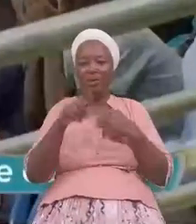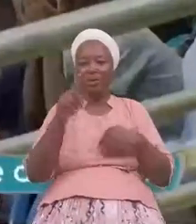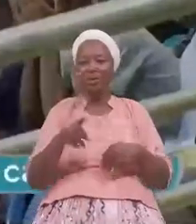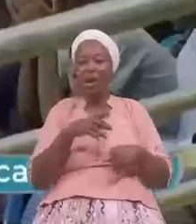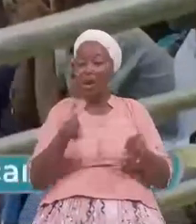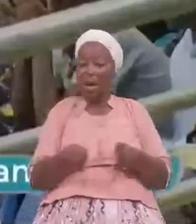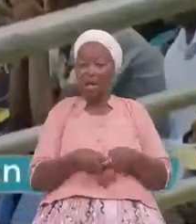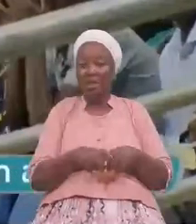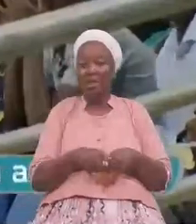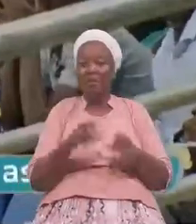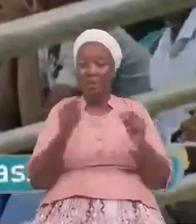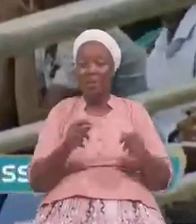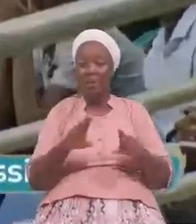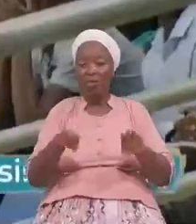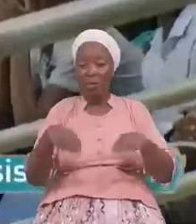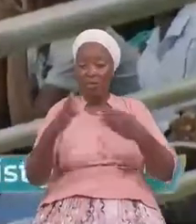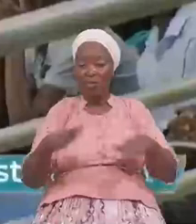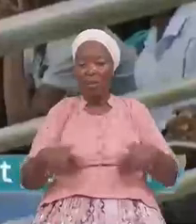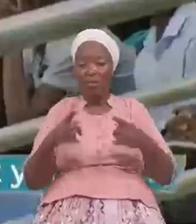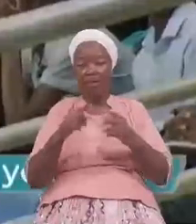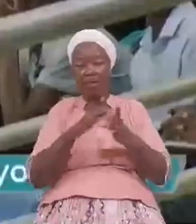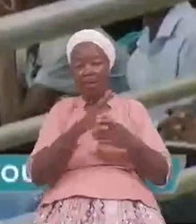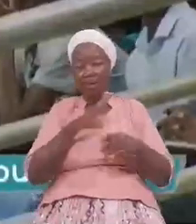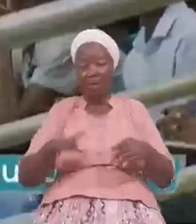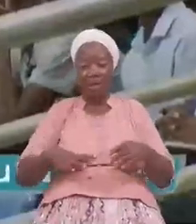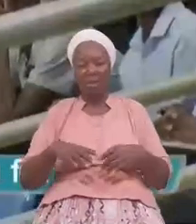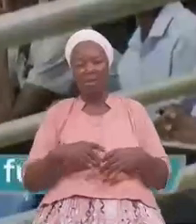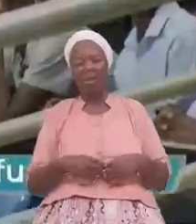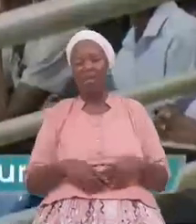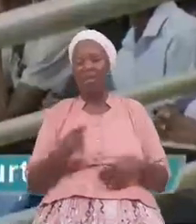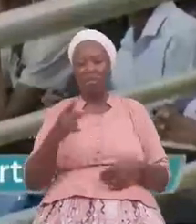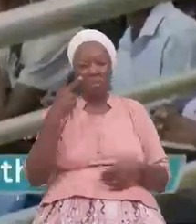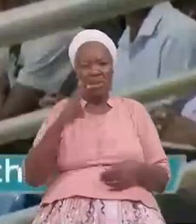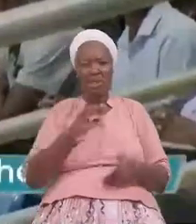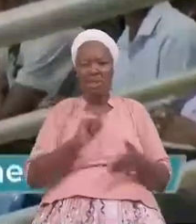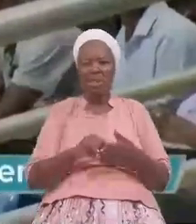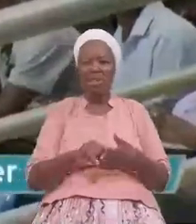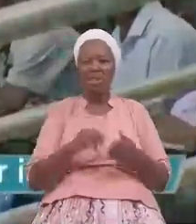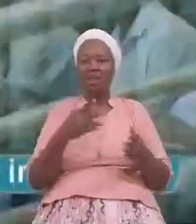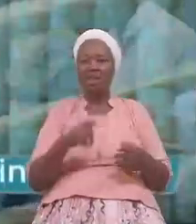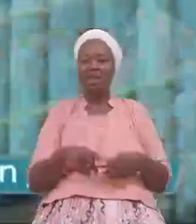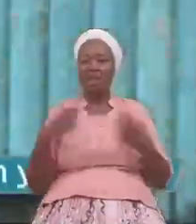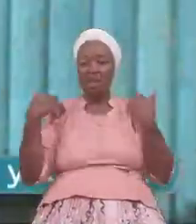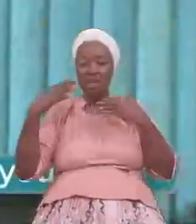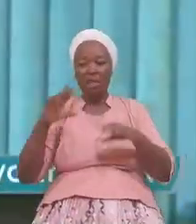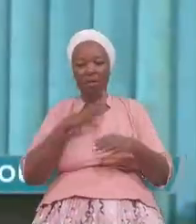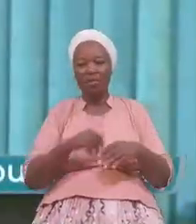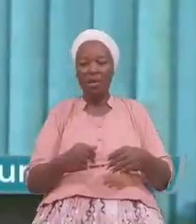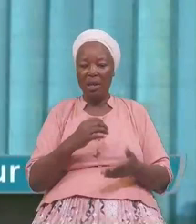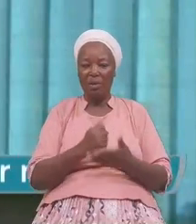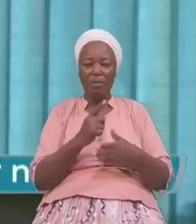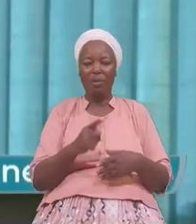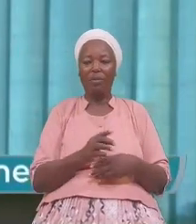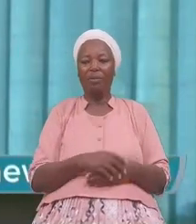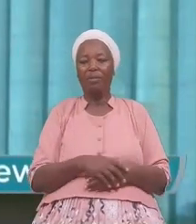il te donne un garde du corps invisible des saints, plus puissant que les gardes du corps terrestre. Plusieurs